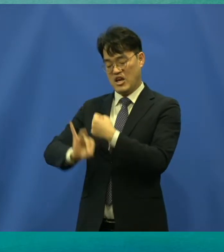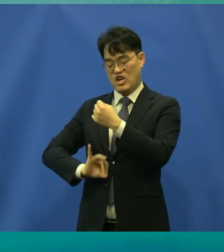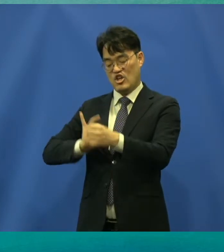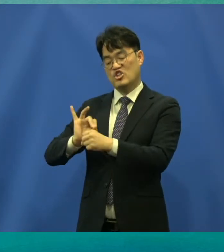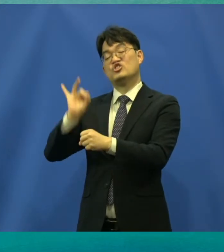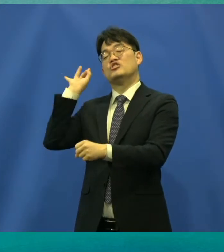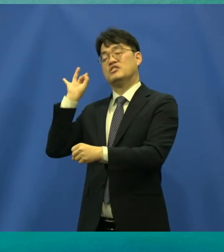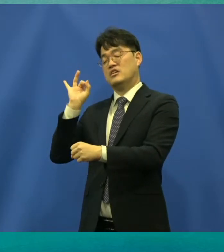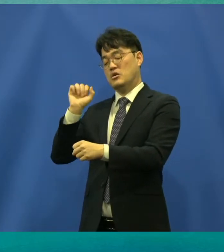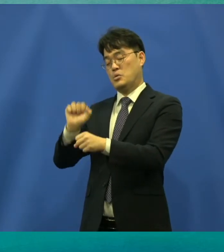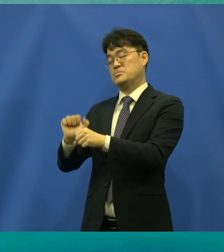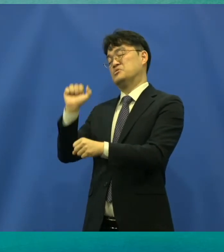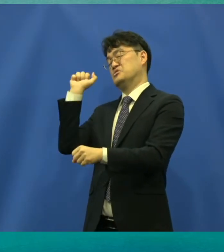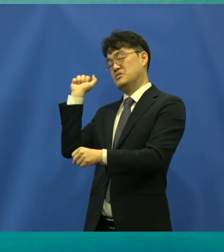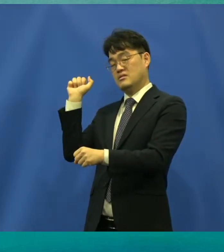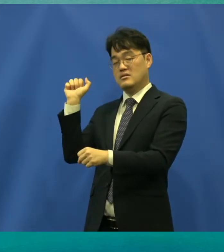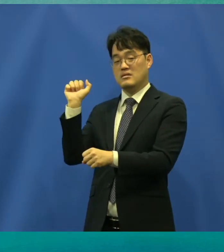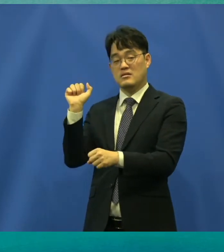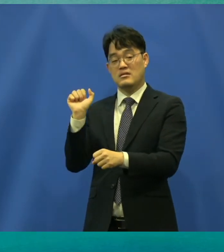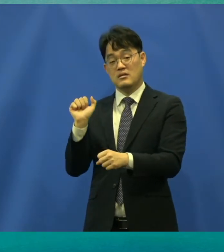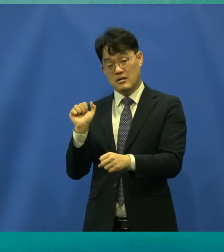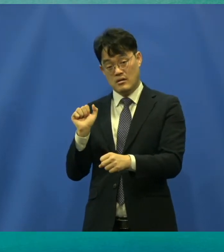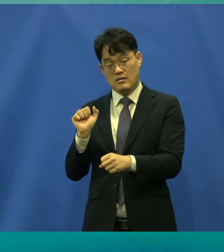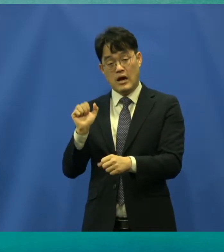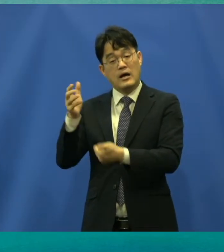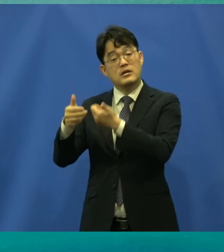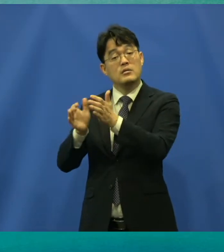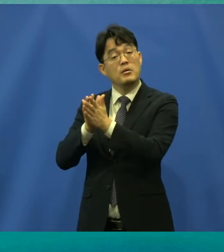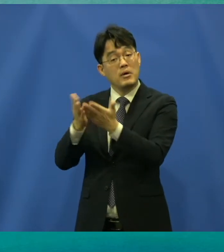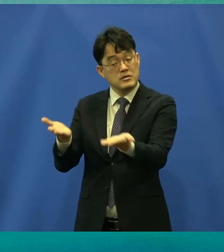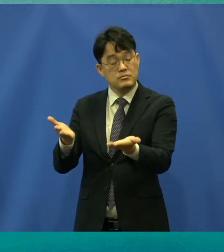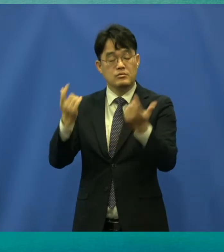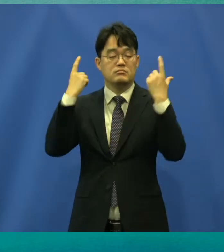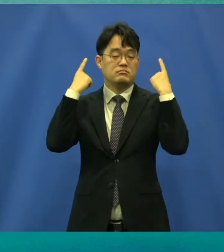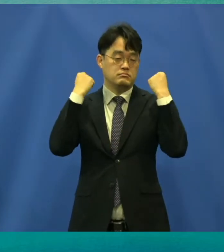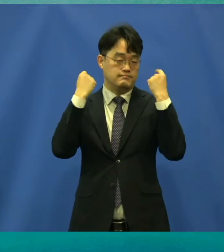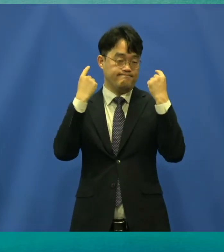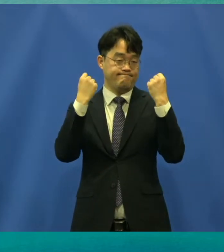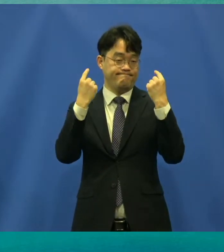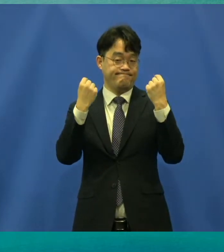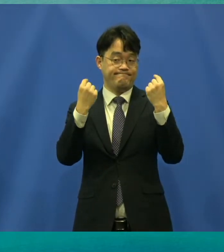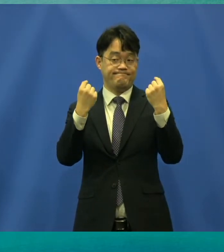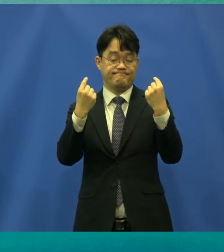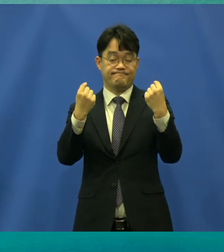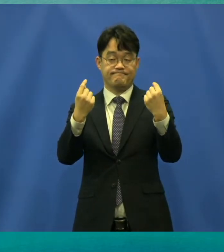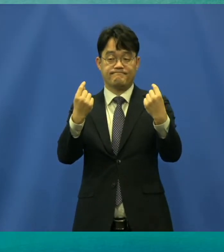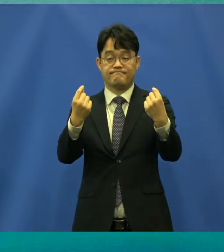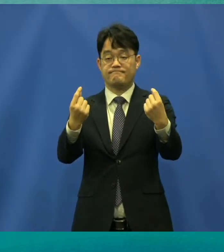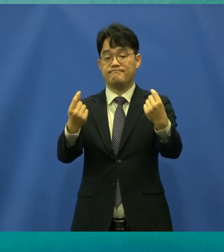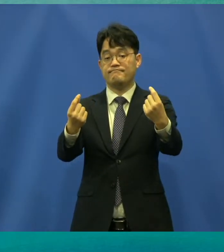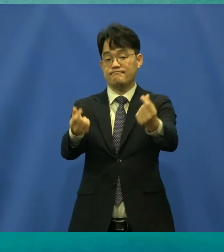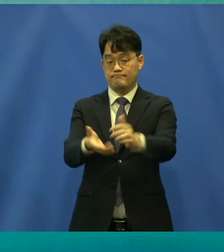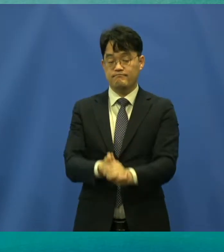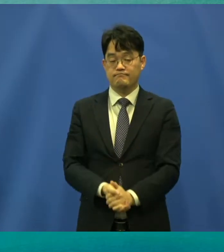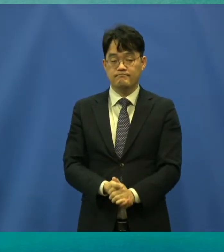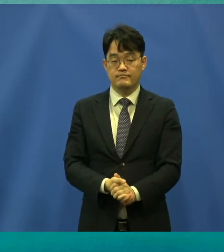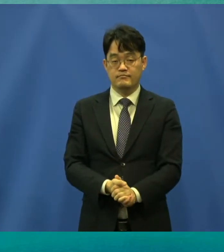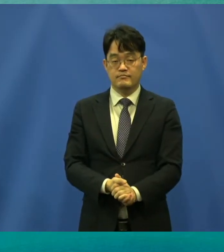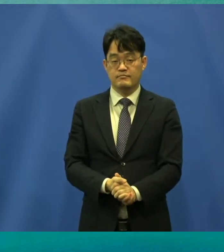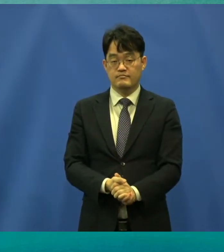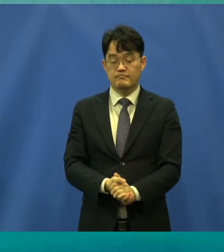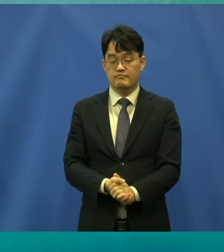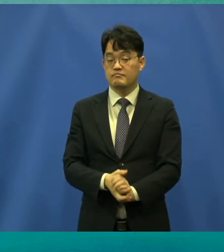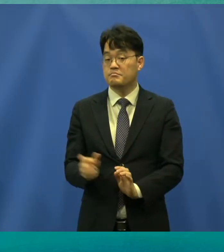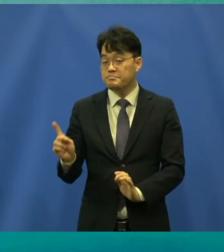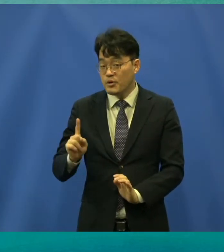어느 문화든지 어느 민족이든지 하나님이 우리에게 전해줘야 될 변함없는 말씀, 그것은 바로 예수 그리스도의